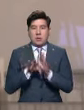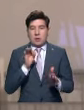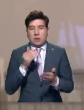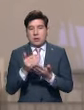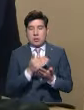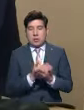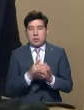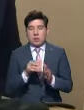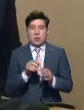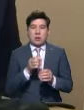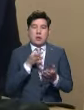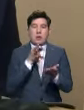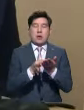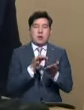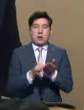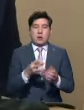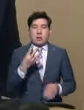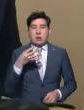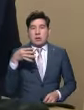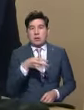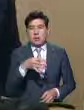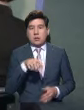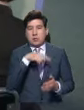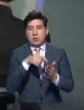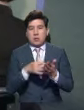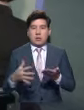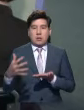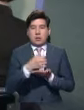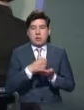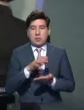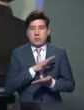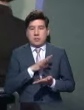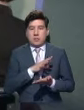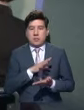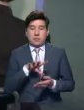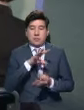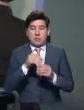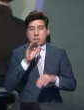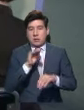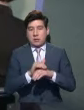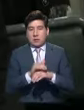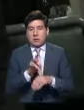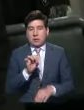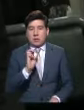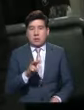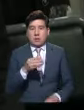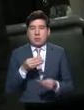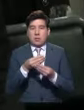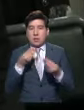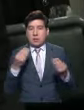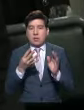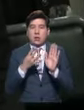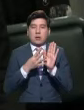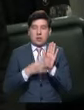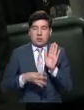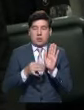кезеңінде сайлаушылардан 4000-нан аса сұрақ жиналған. Барлық мәслихаттардағы партияның фракция мүшелеріне кем дегенде 90-ына